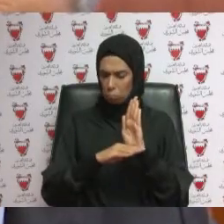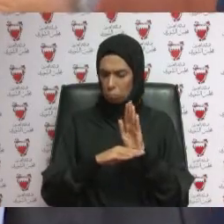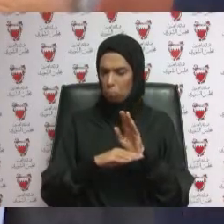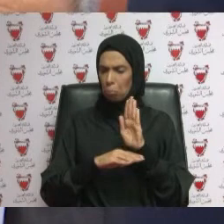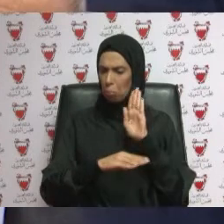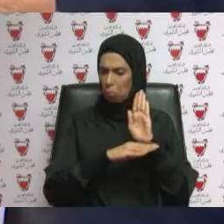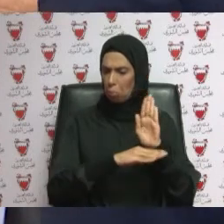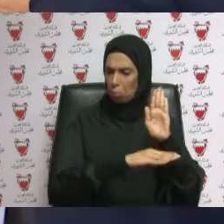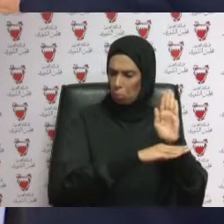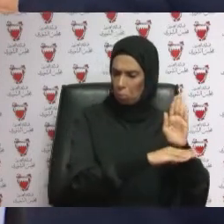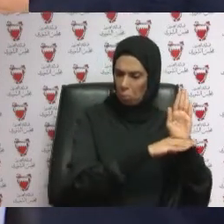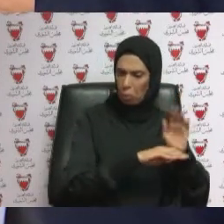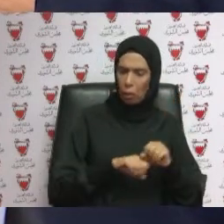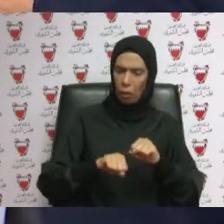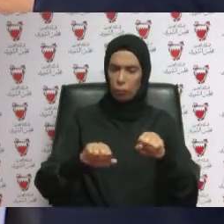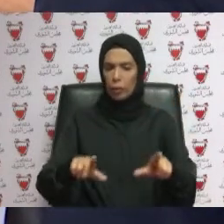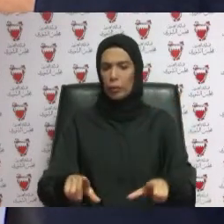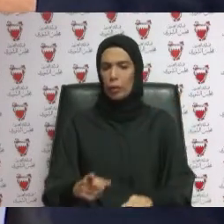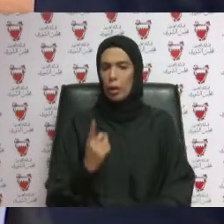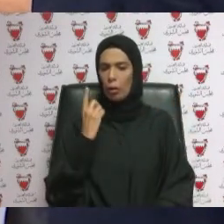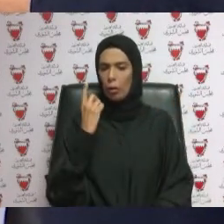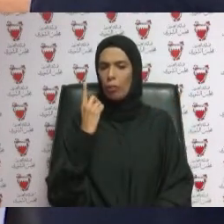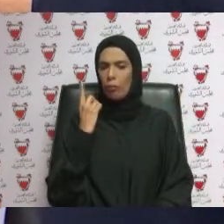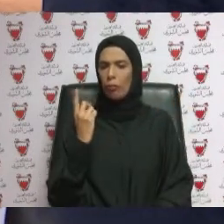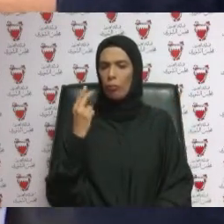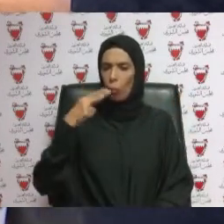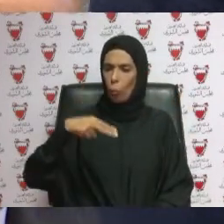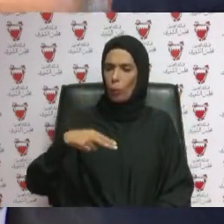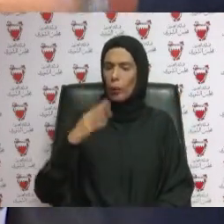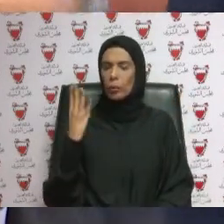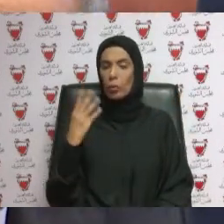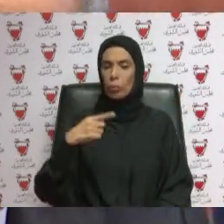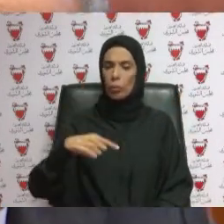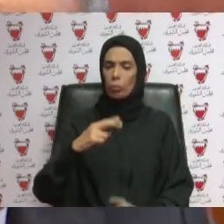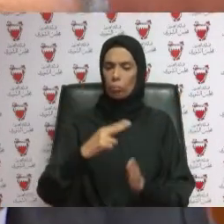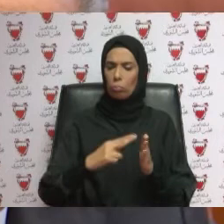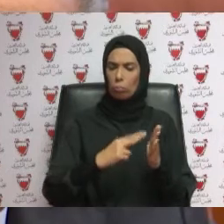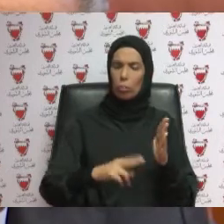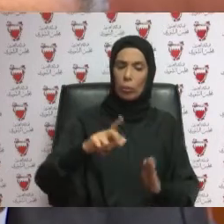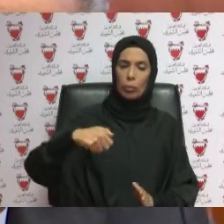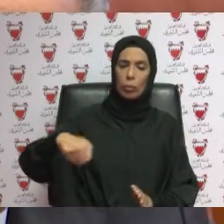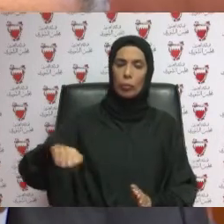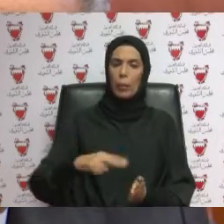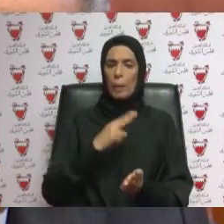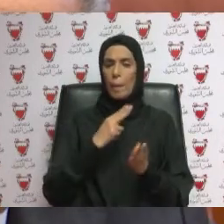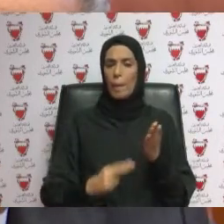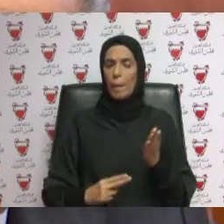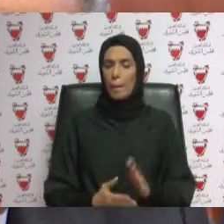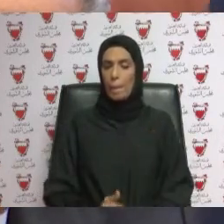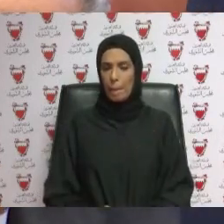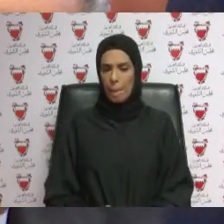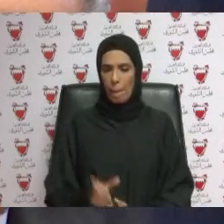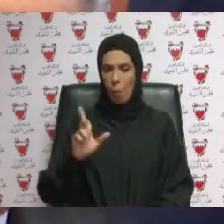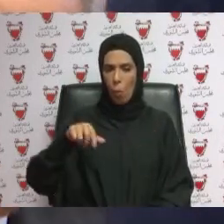من 2011 إلى 2014، هي تعاميم وقرارات وزارية صدرت من معالي